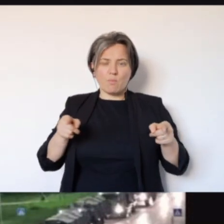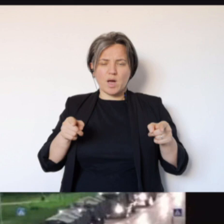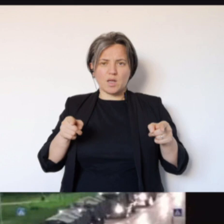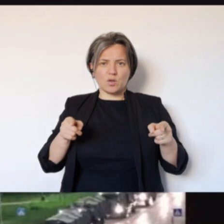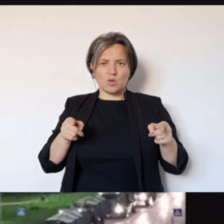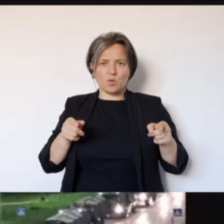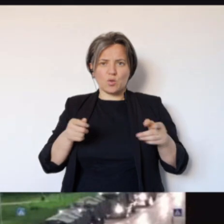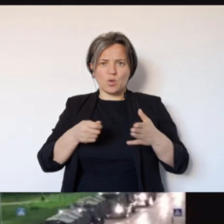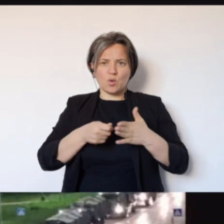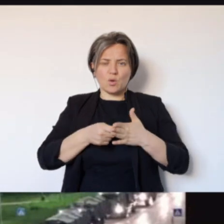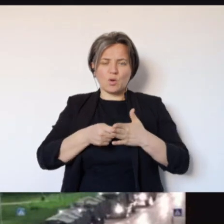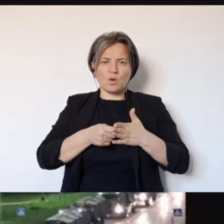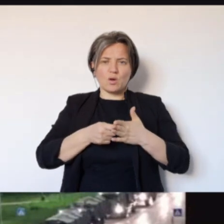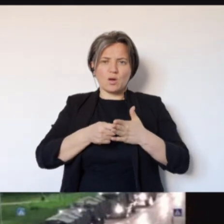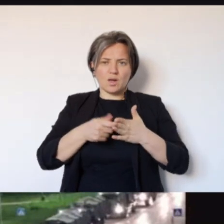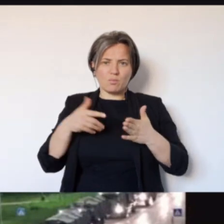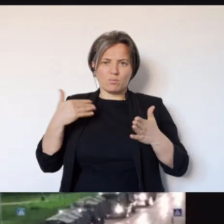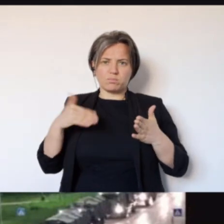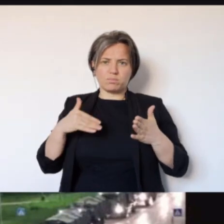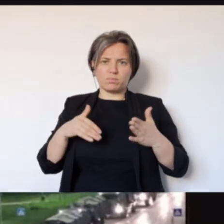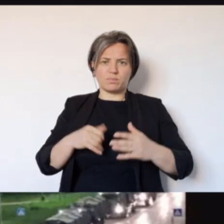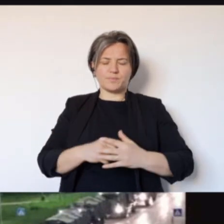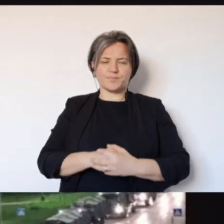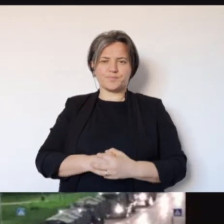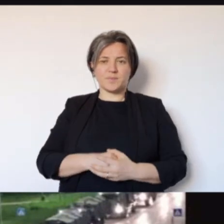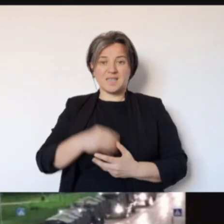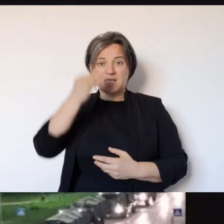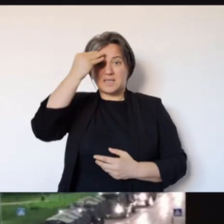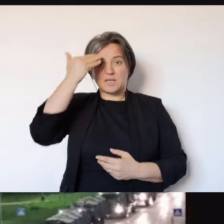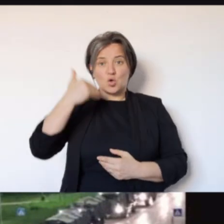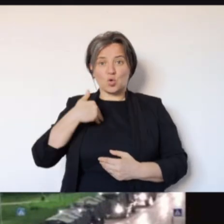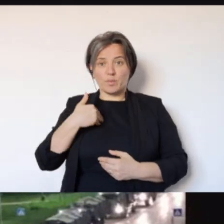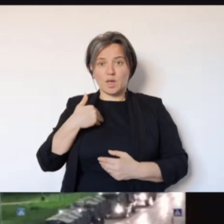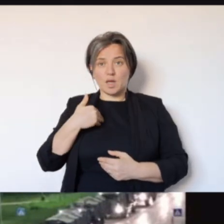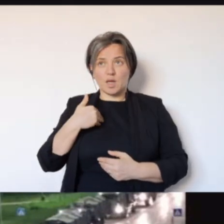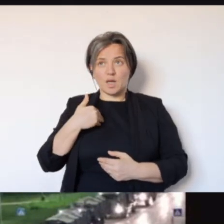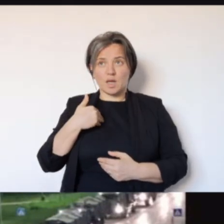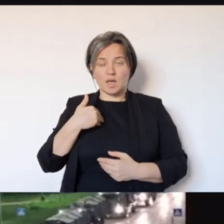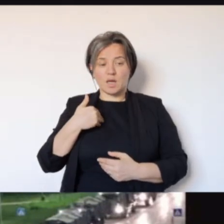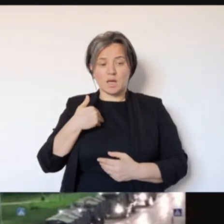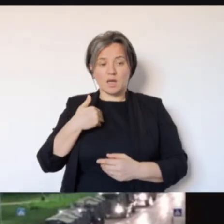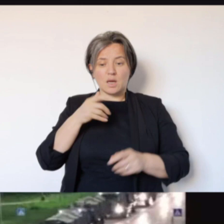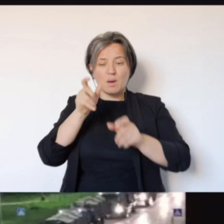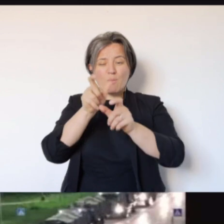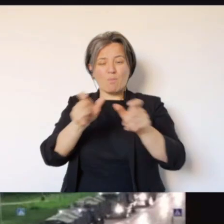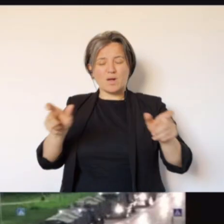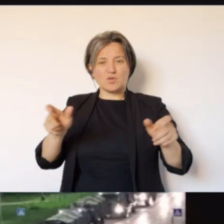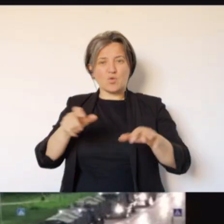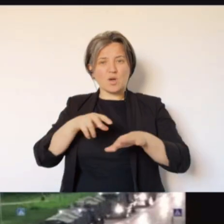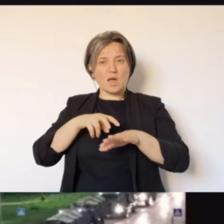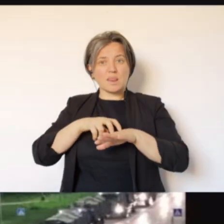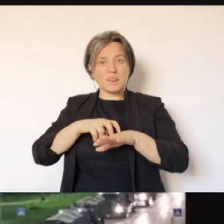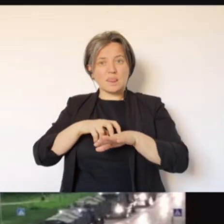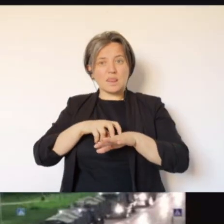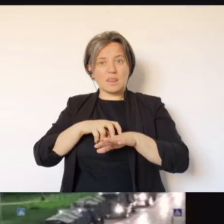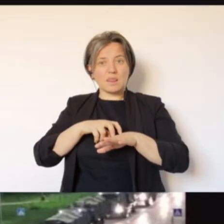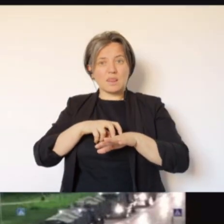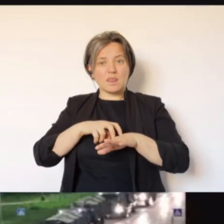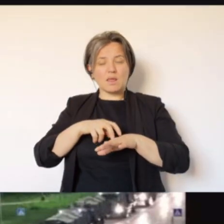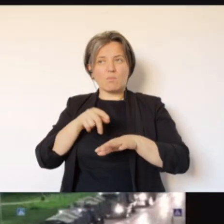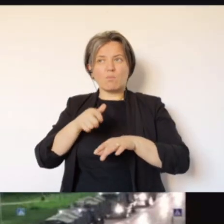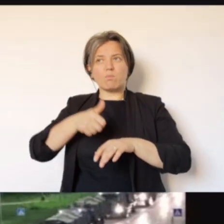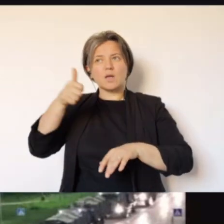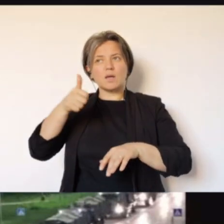è un momento importante e secondo me tra i fragili i primi